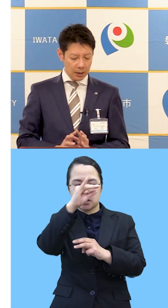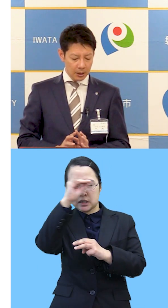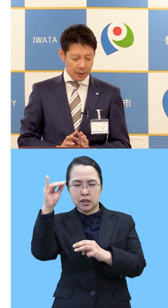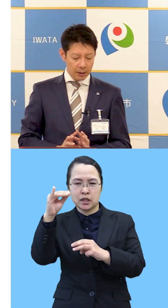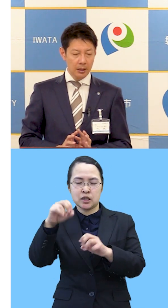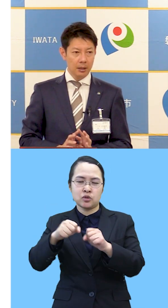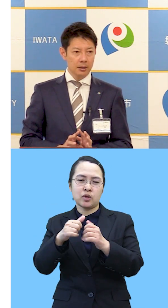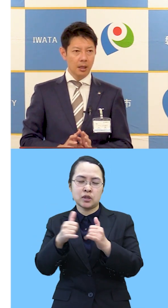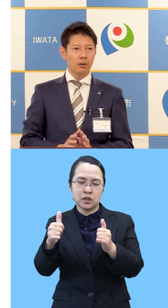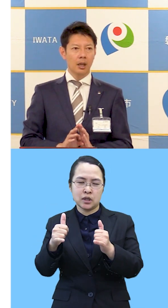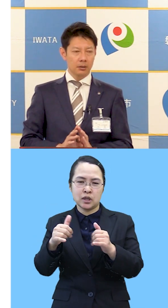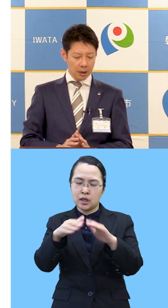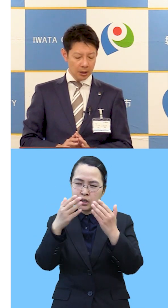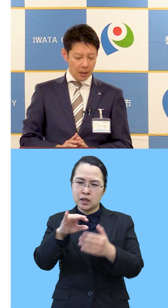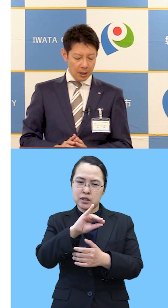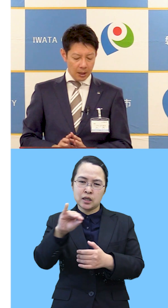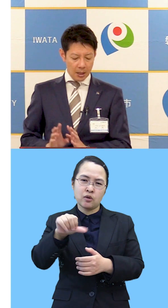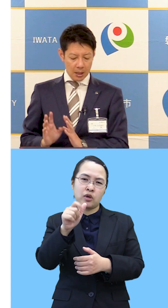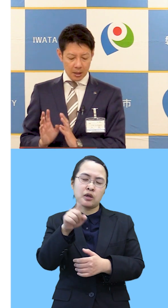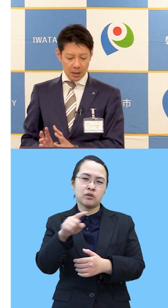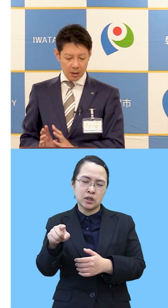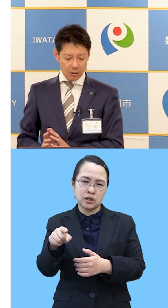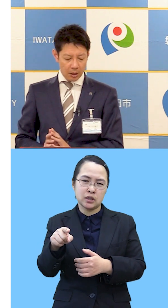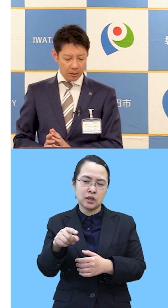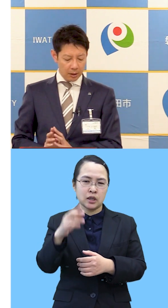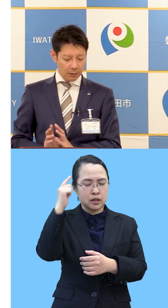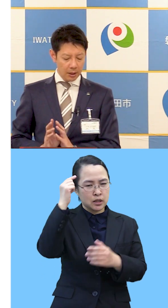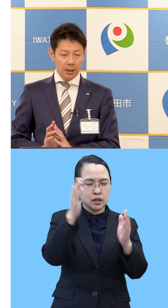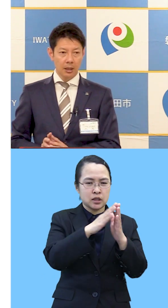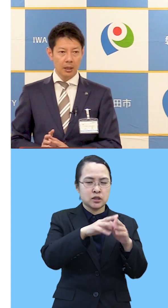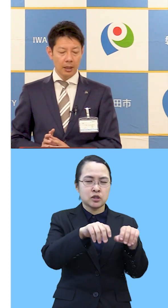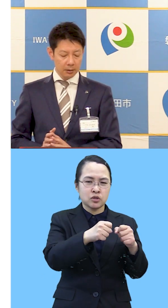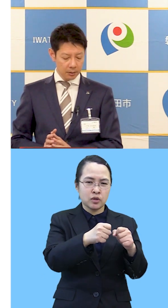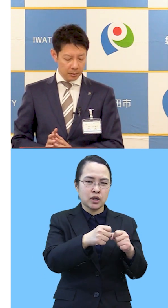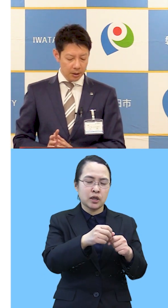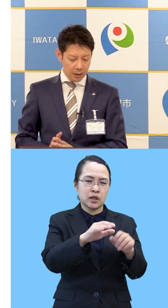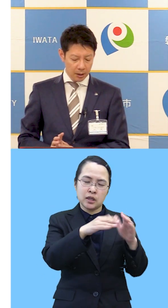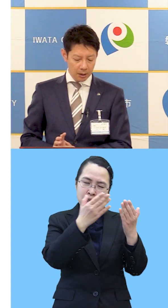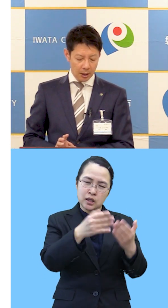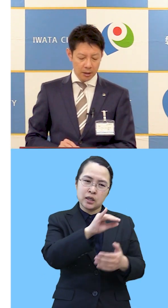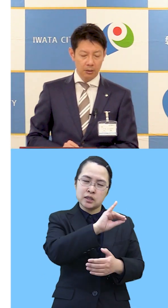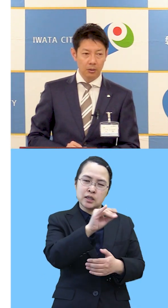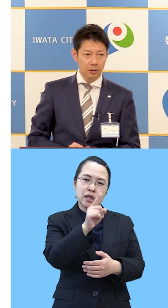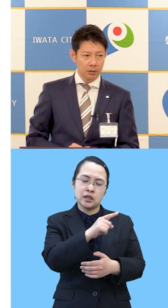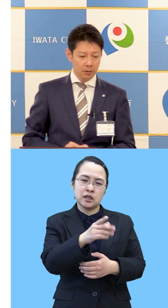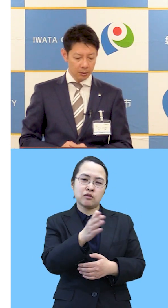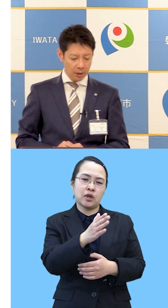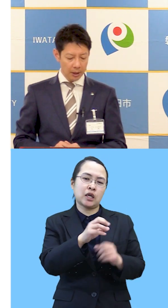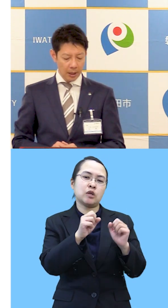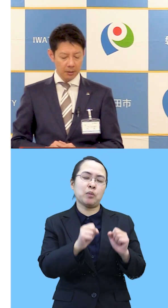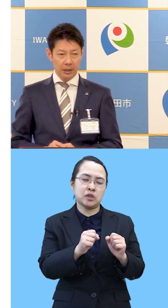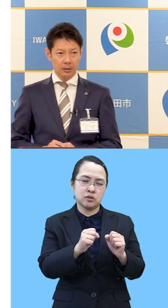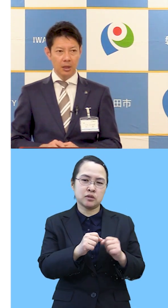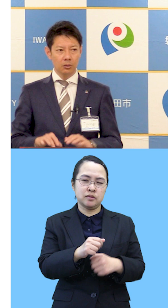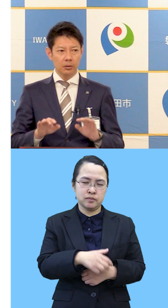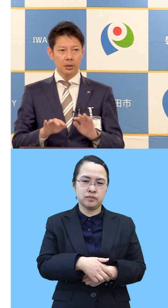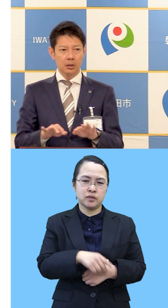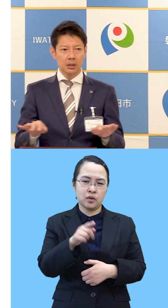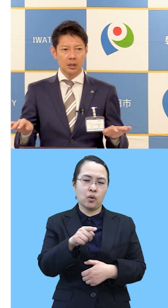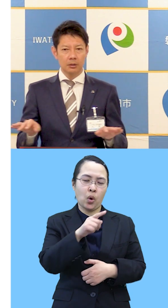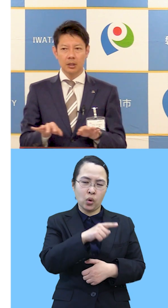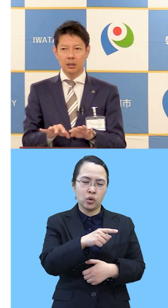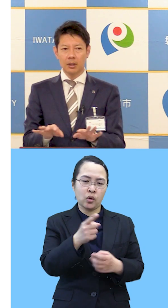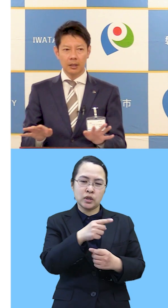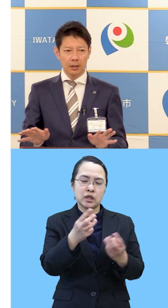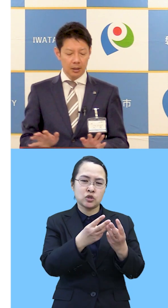は大体約1500人、精神障害の方は約1000人いらっしゃるということであります。まあ、この